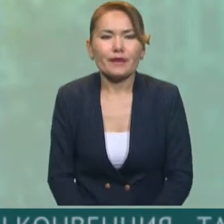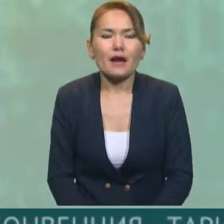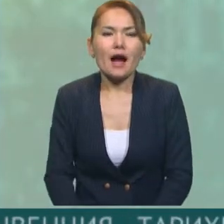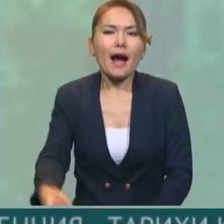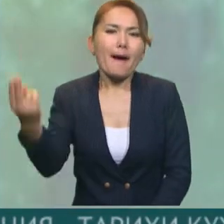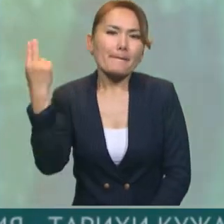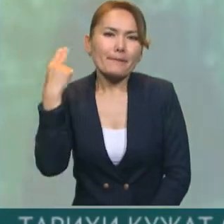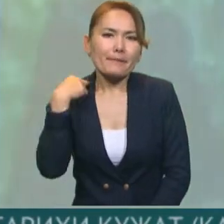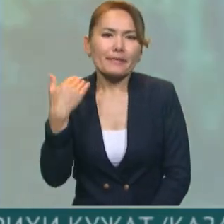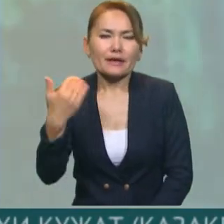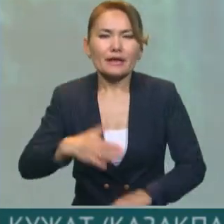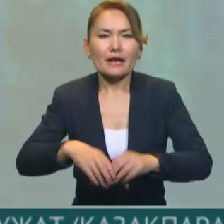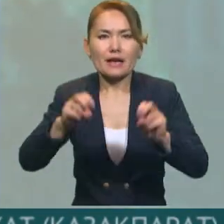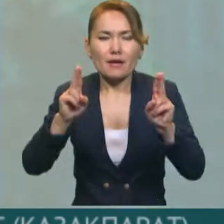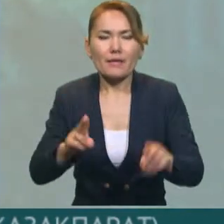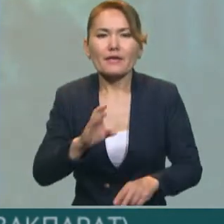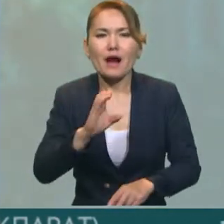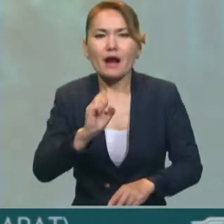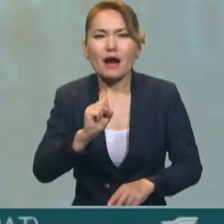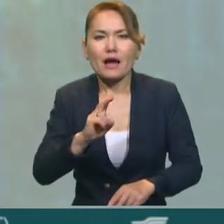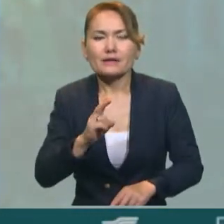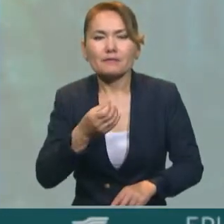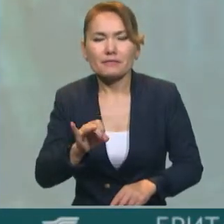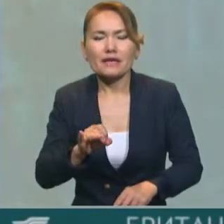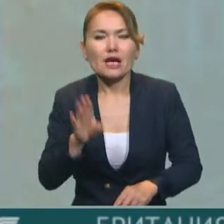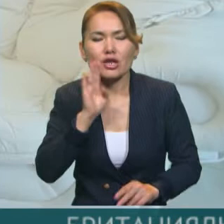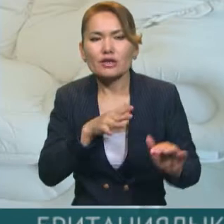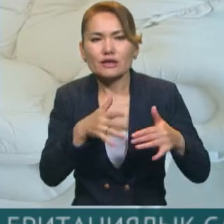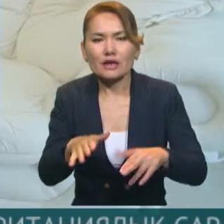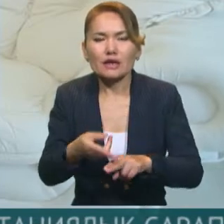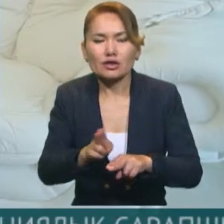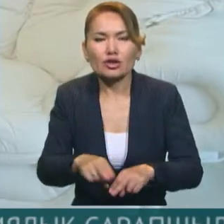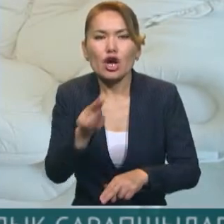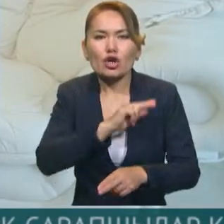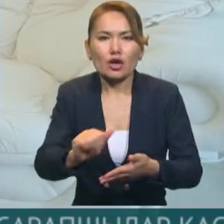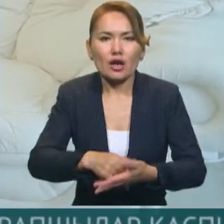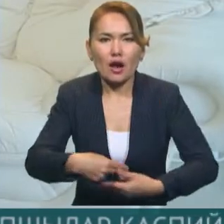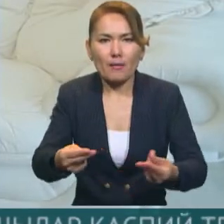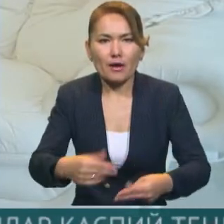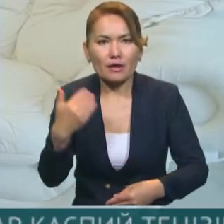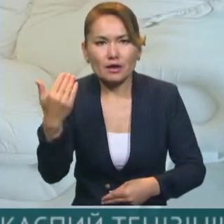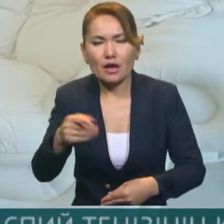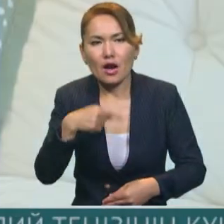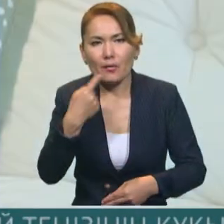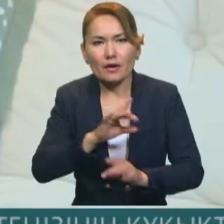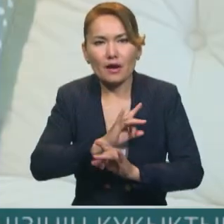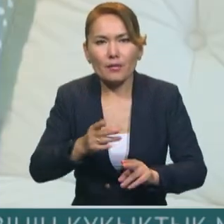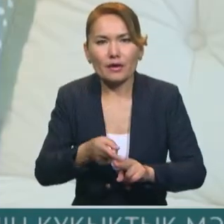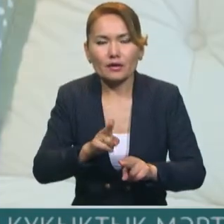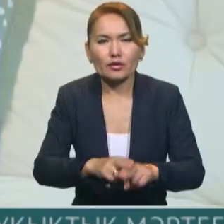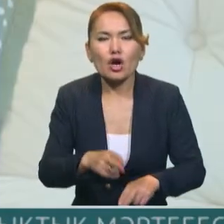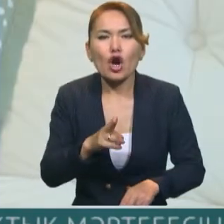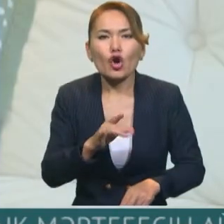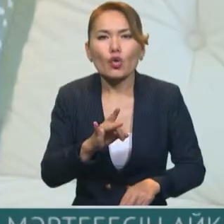Британиялық сарапшылар Каспий теңізінің құқықтық мәртебесін айқындаған конвенция жөнінде пікірлерін білдірді. The London Post газетінің бас редакторы